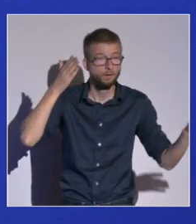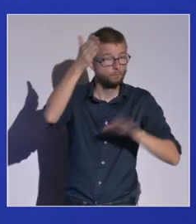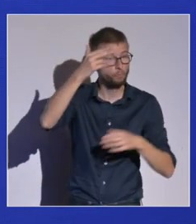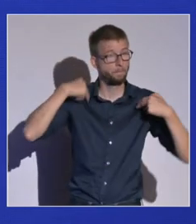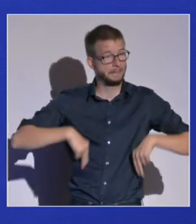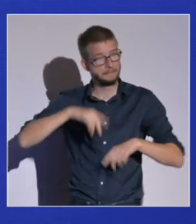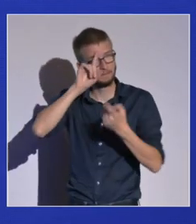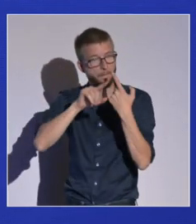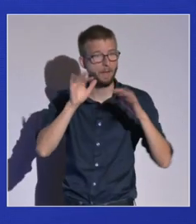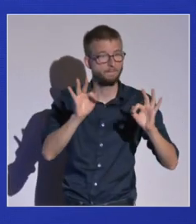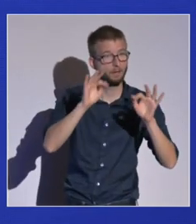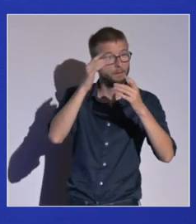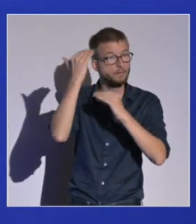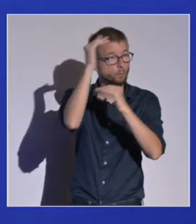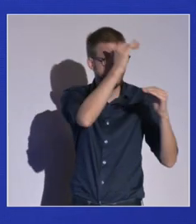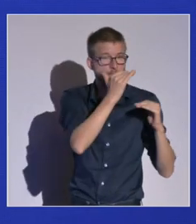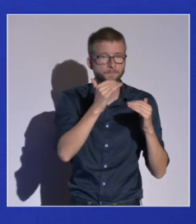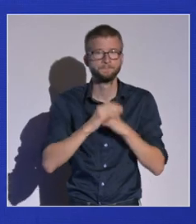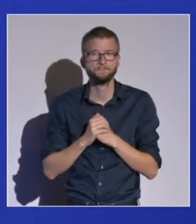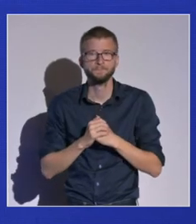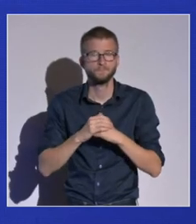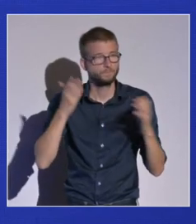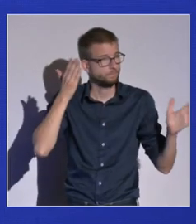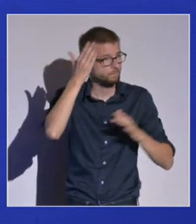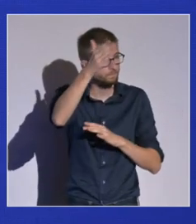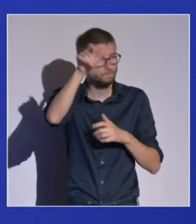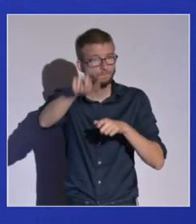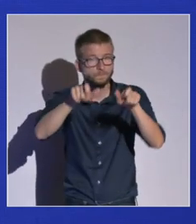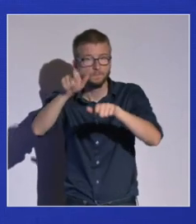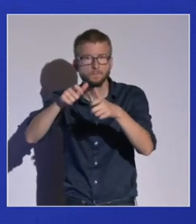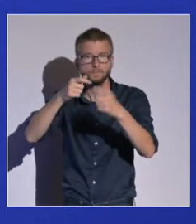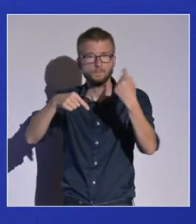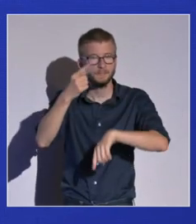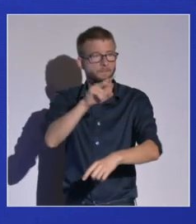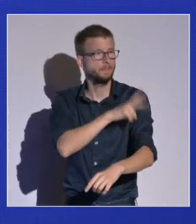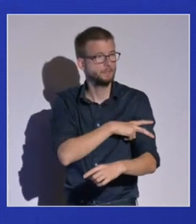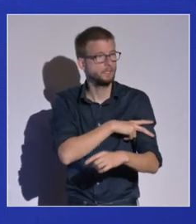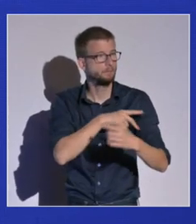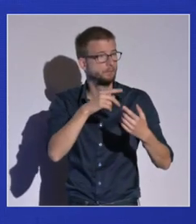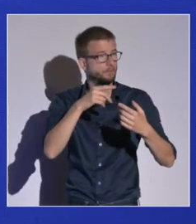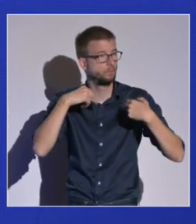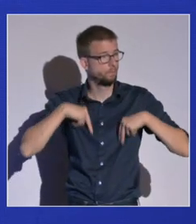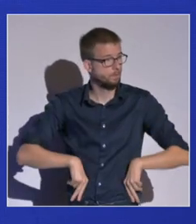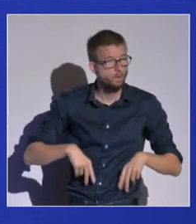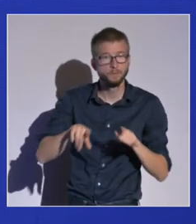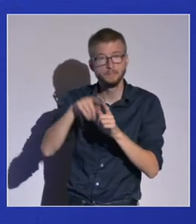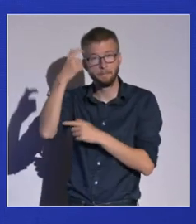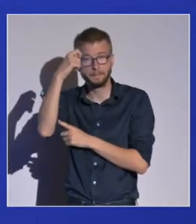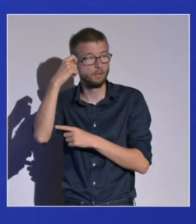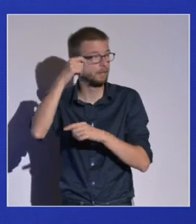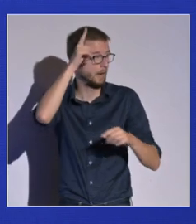étrangères, les futurs chefs de gouvernement et les futurs présidents de la République qui sont dans la